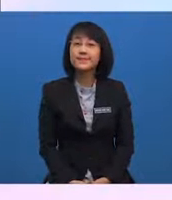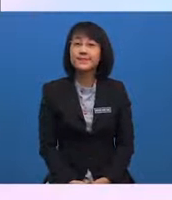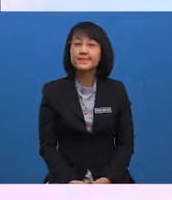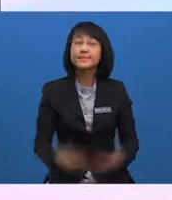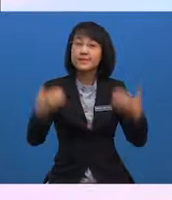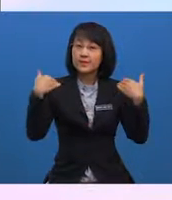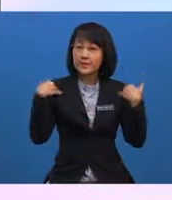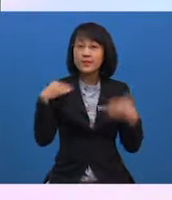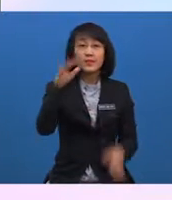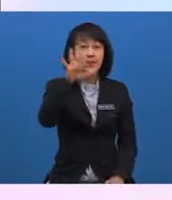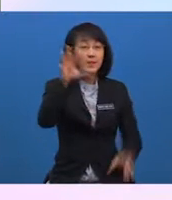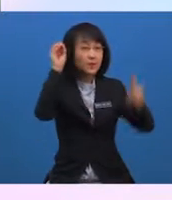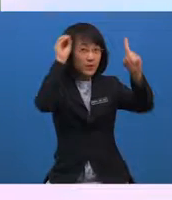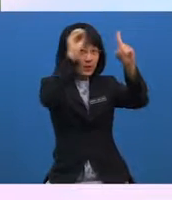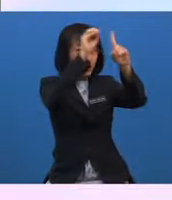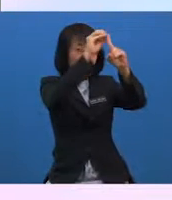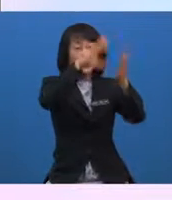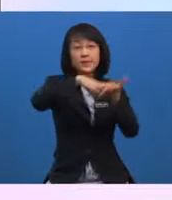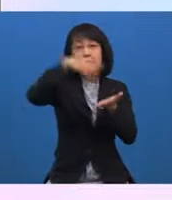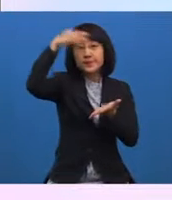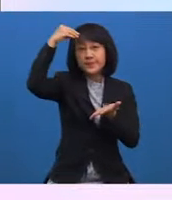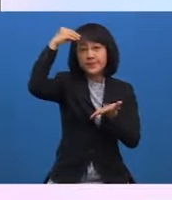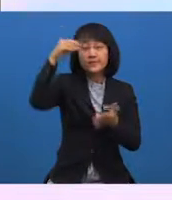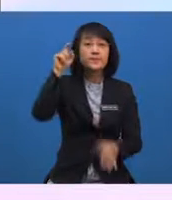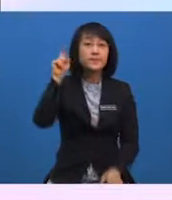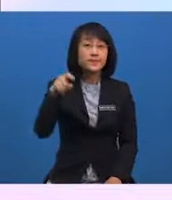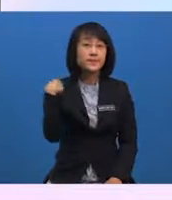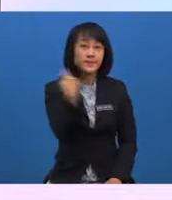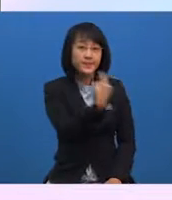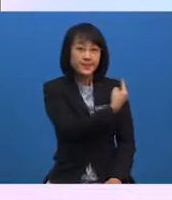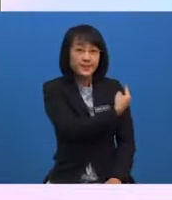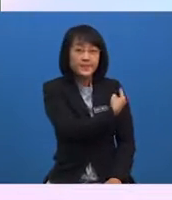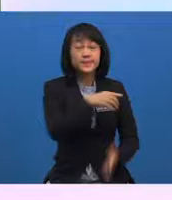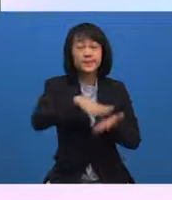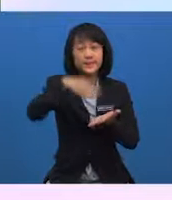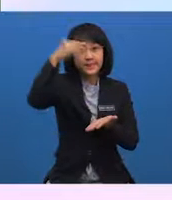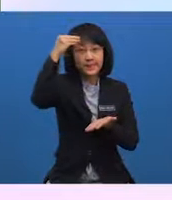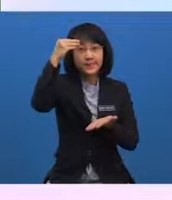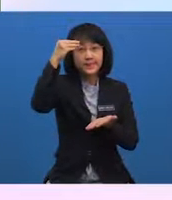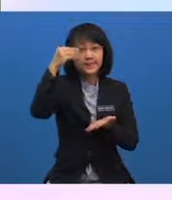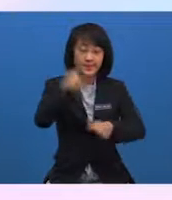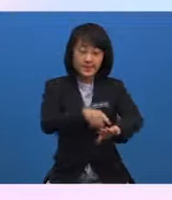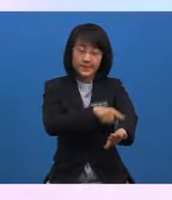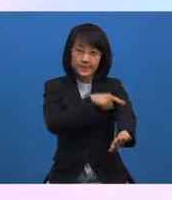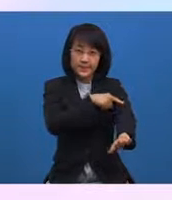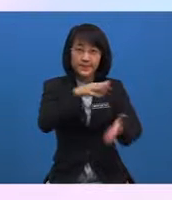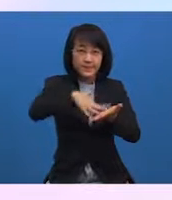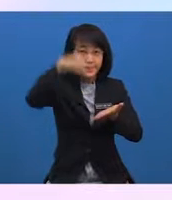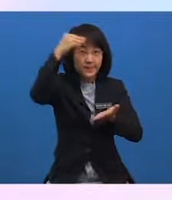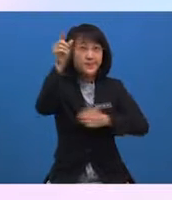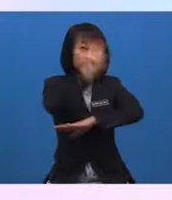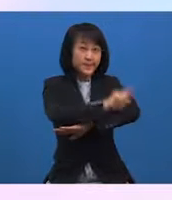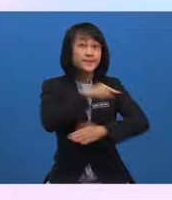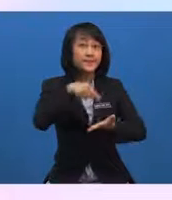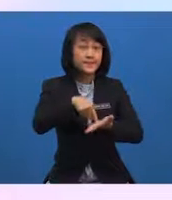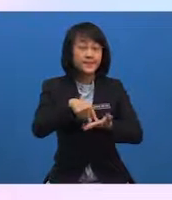Terdapat 5 objektif pembelajaran yang perlu kita kuasai sepanjang tempoh pembelajaran kita hari ini.